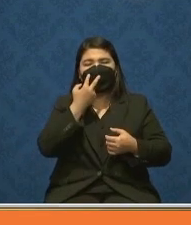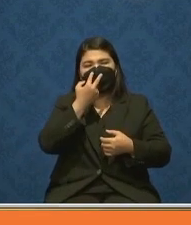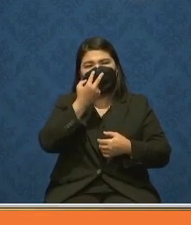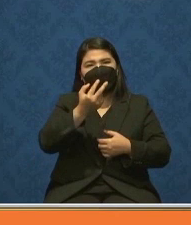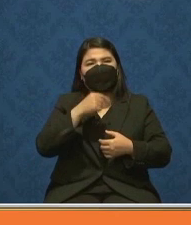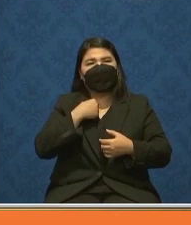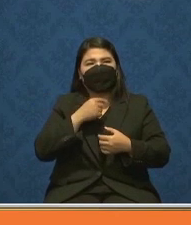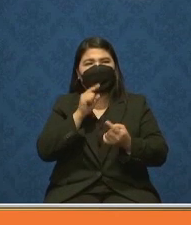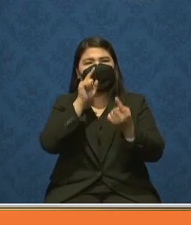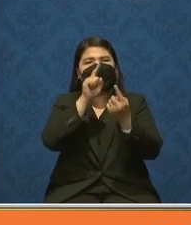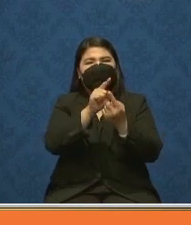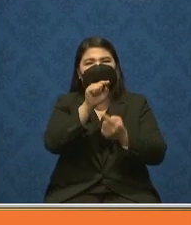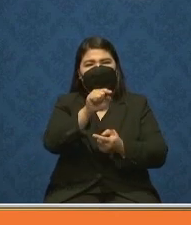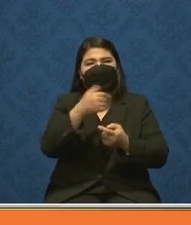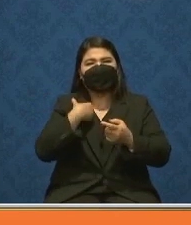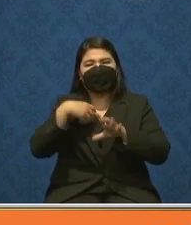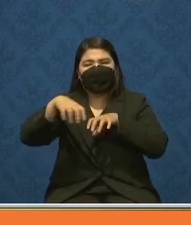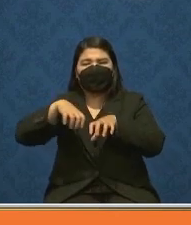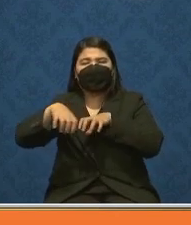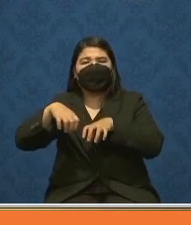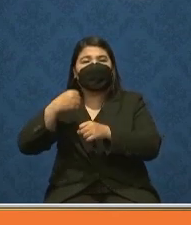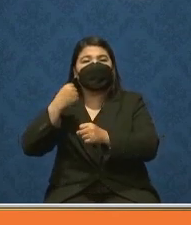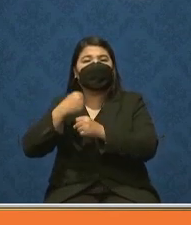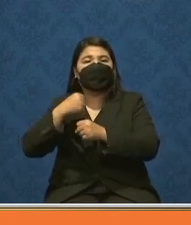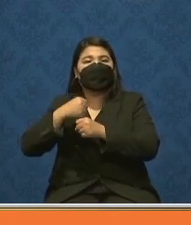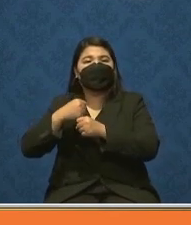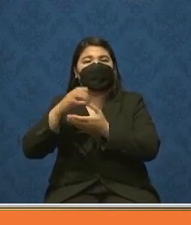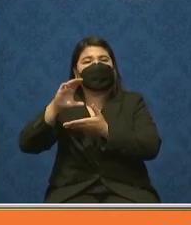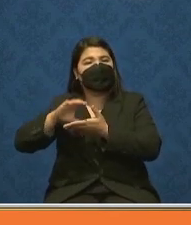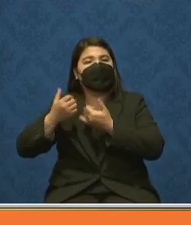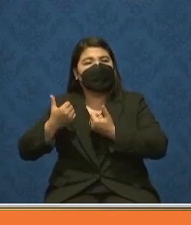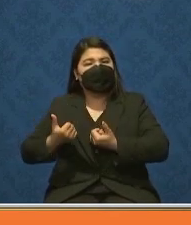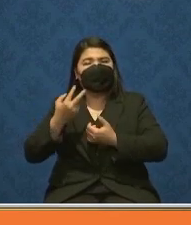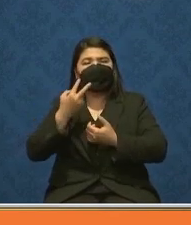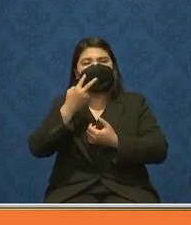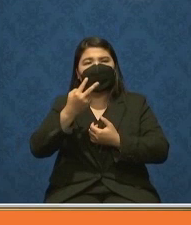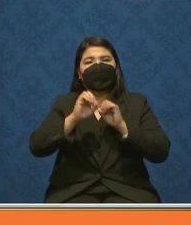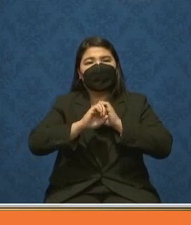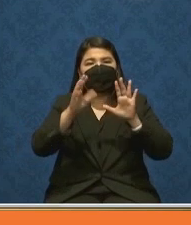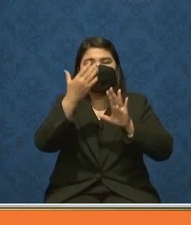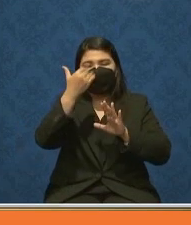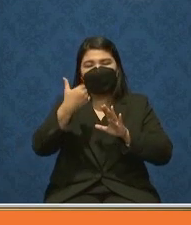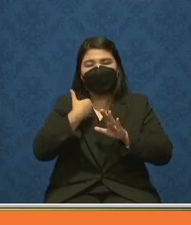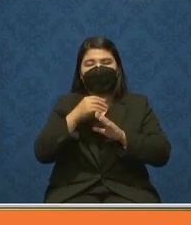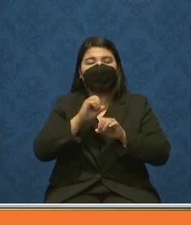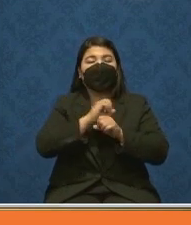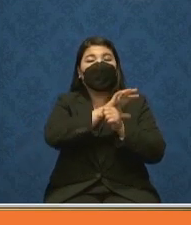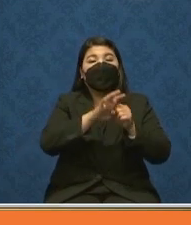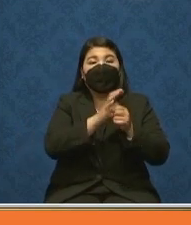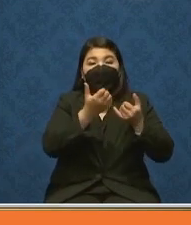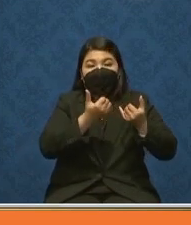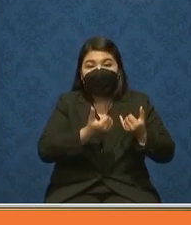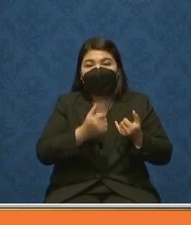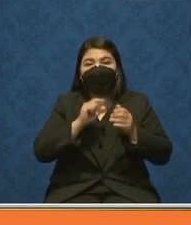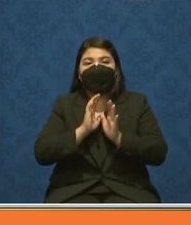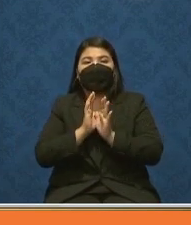คือถ้ายิ่งมาดูสถานการณ์จริงแล้วมาเทียบกับการงบการจัดงบประมาณของรัฐบาลชุดนี้ครับมันจะยิ่งเห็นชัดครับทุกคนรู้ครับว่าหลังโควิดเนี่ยมันคือเข